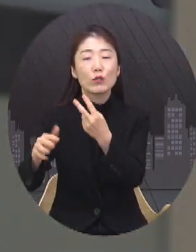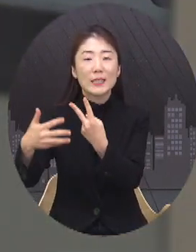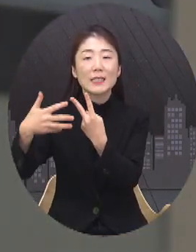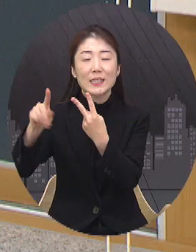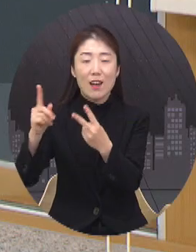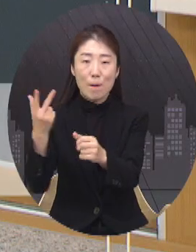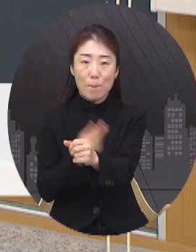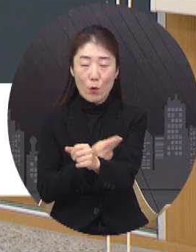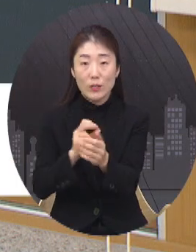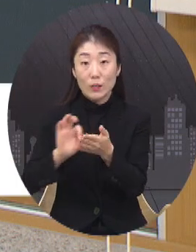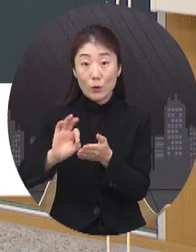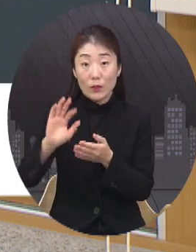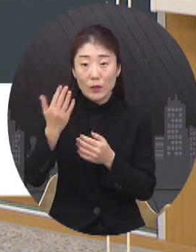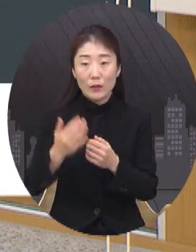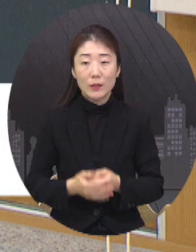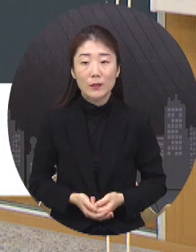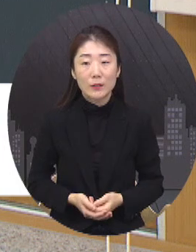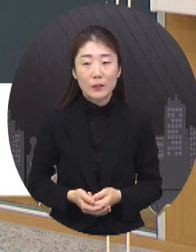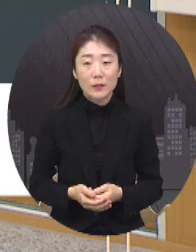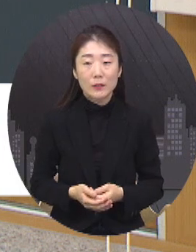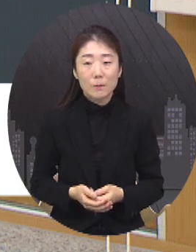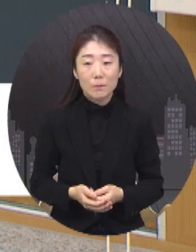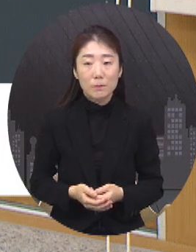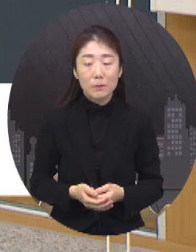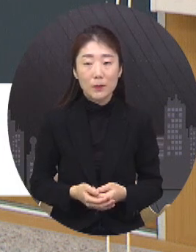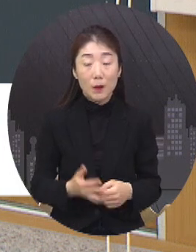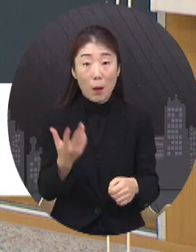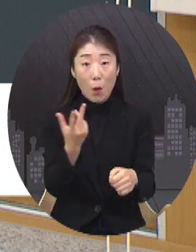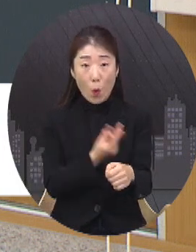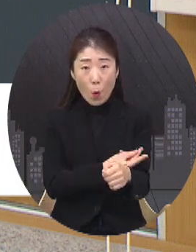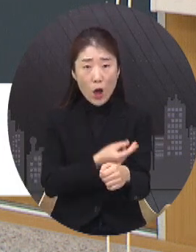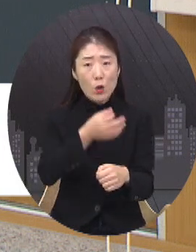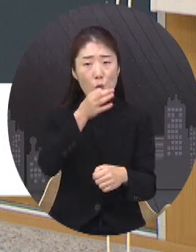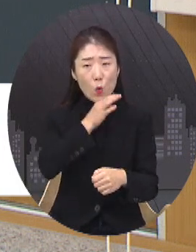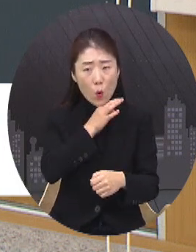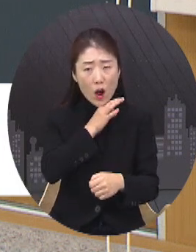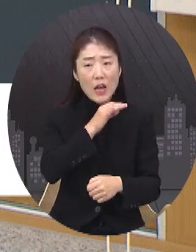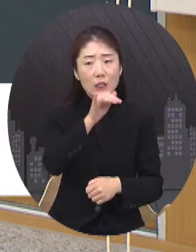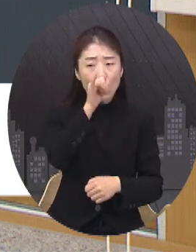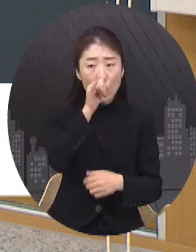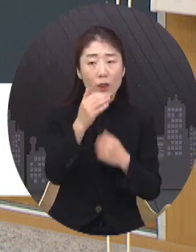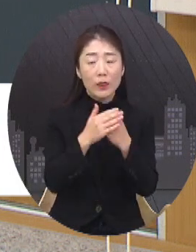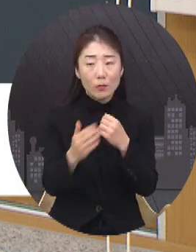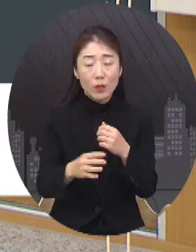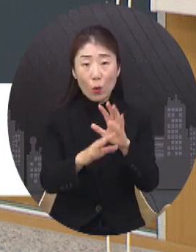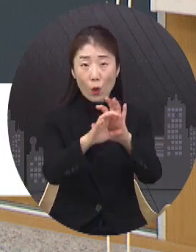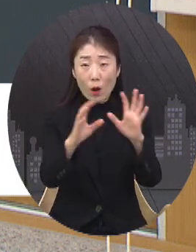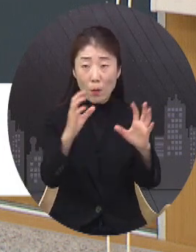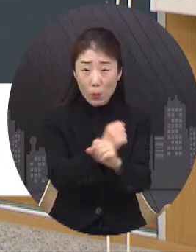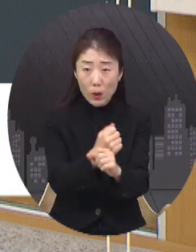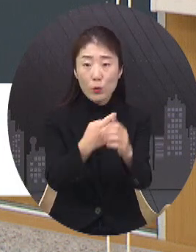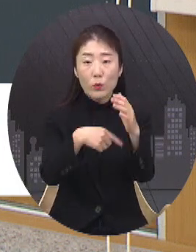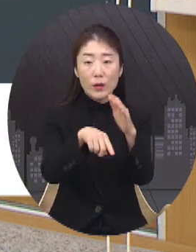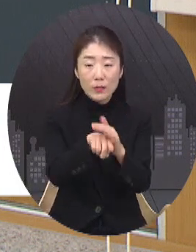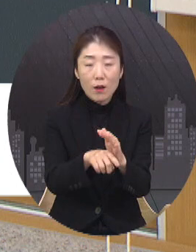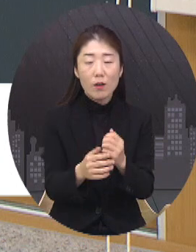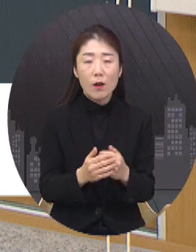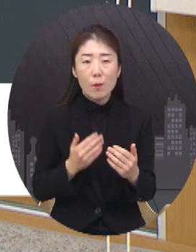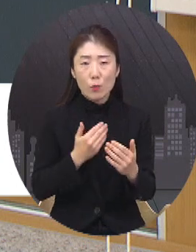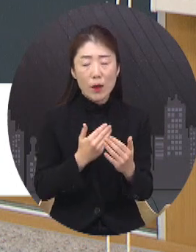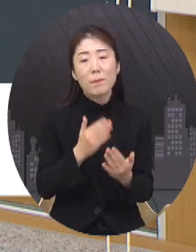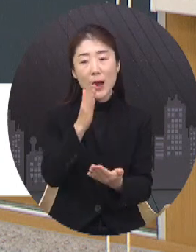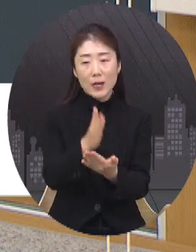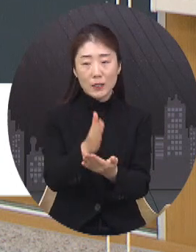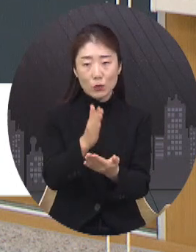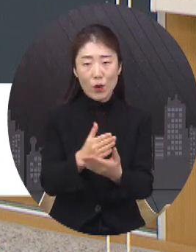실보다는 마다 스텍 득이 훨씬 크기 때문에 어 좋고 나 정신 위해서는 가족적인 것은 막연한 불안감 보다는 어느정도 안전한 배신